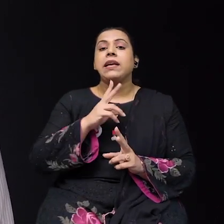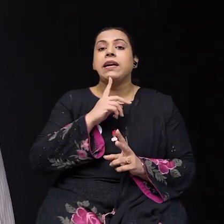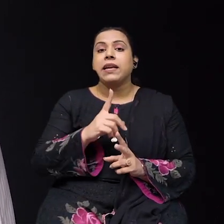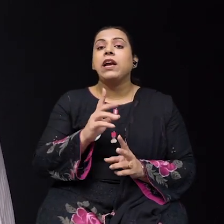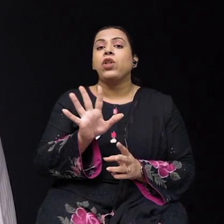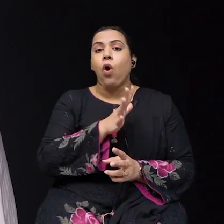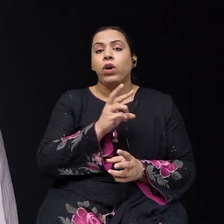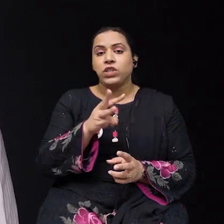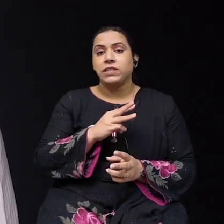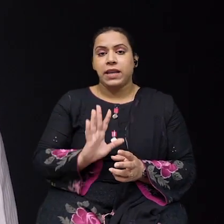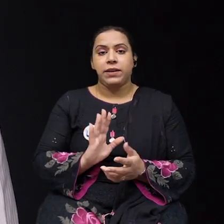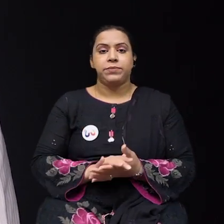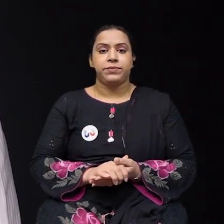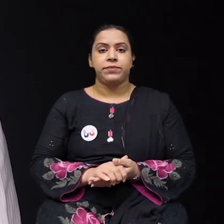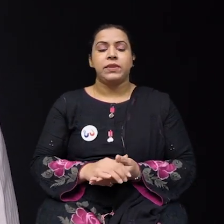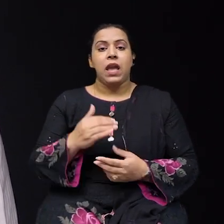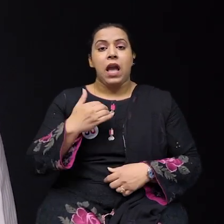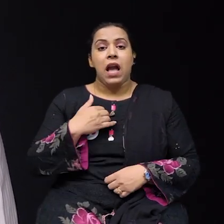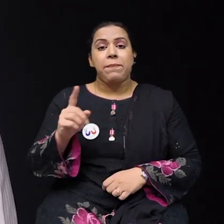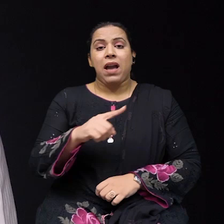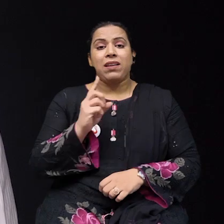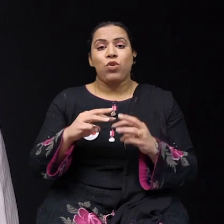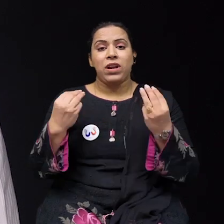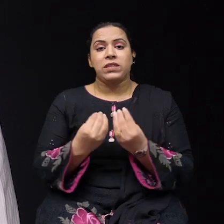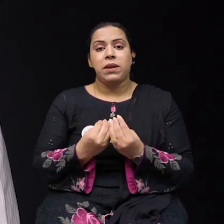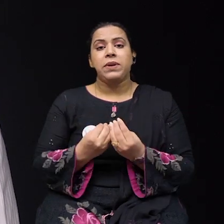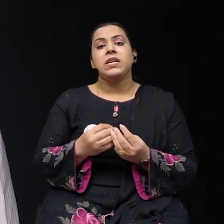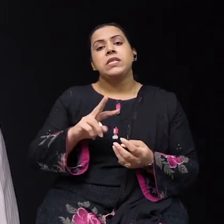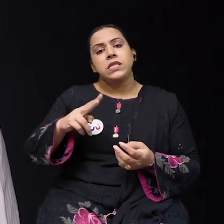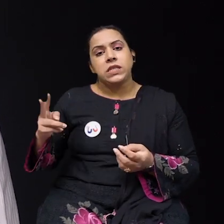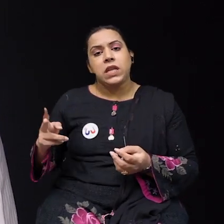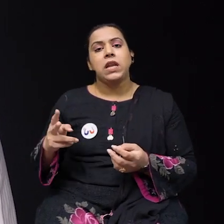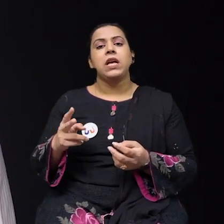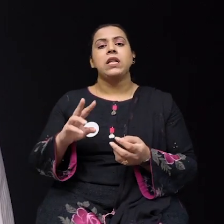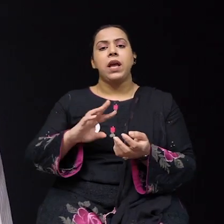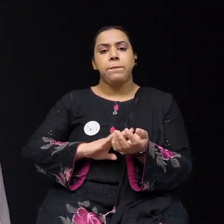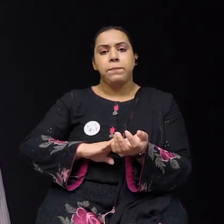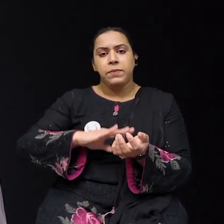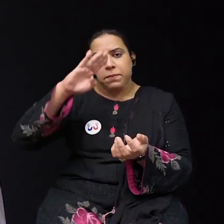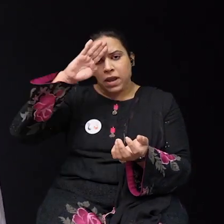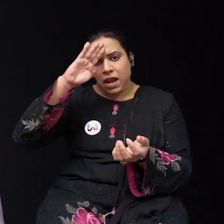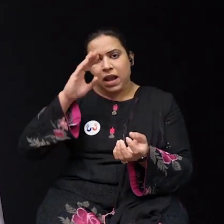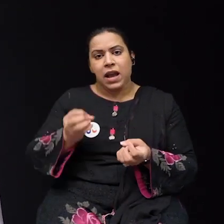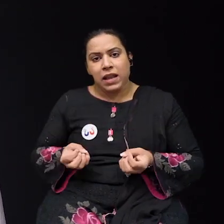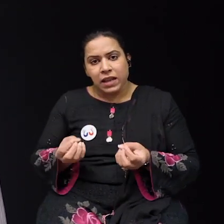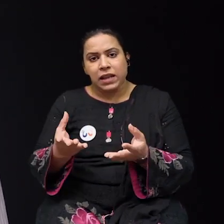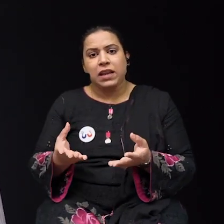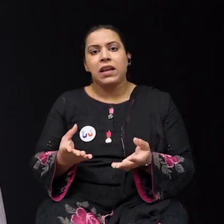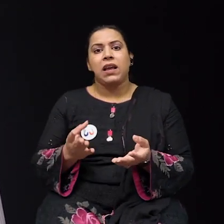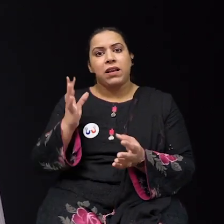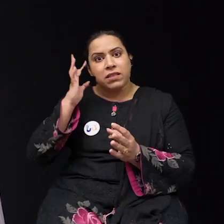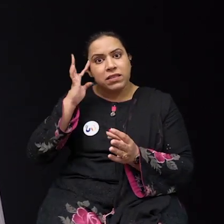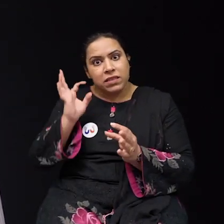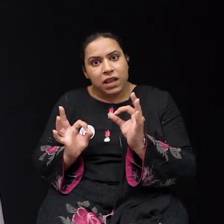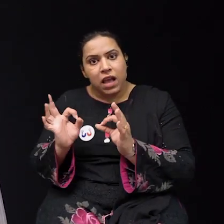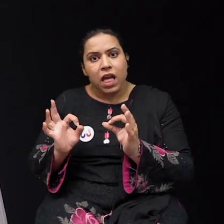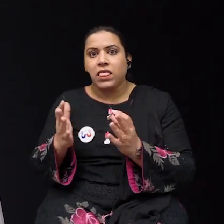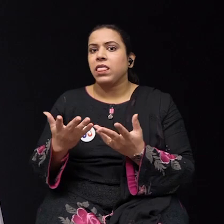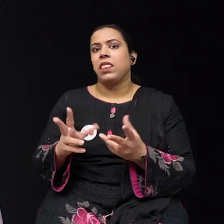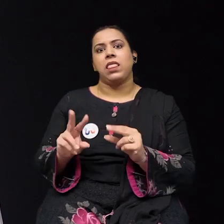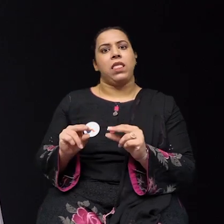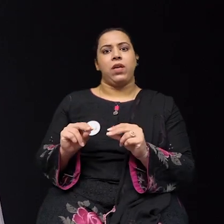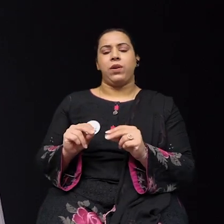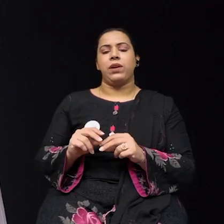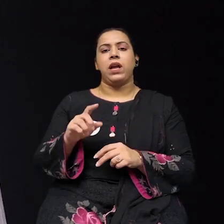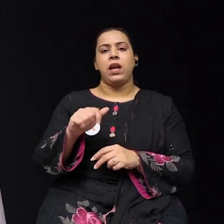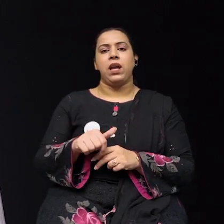ہیں۔ ہمارے ہاں جس طرح سے باقی بیماریاں بڑھ رہی ہیں، ہم اس کا دھیان اپنے ساتھ نہیں کر رہے۔